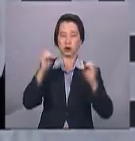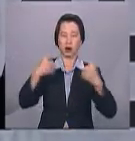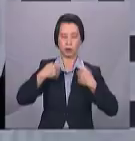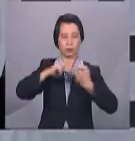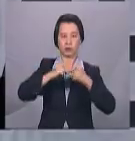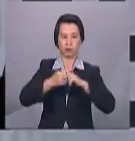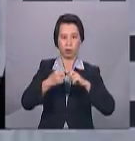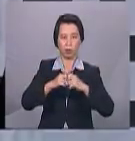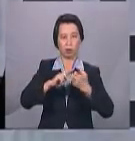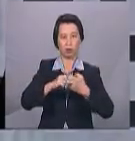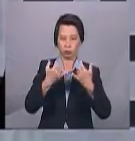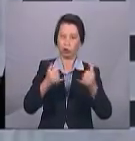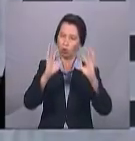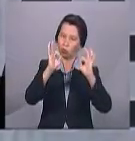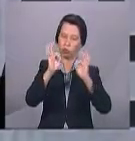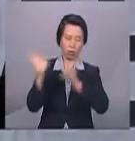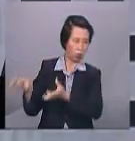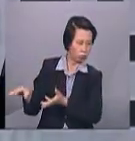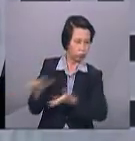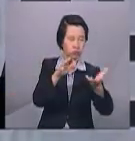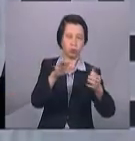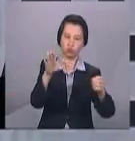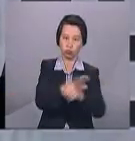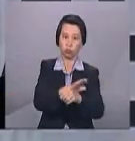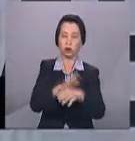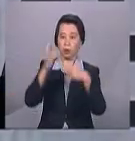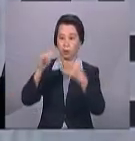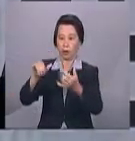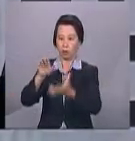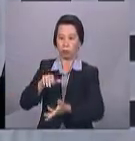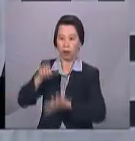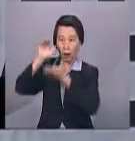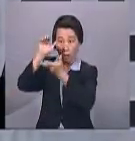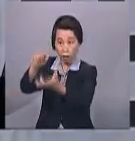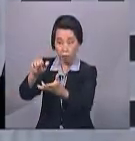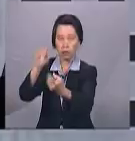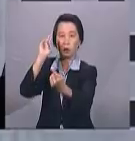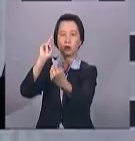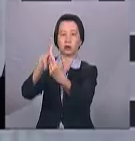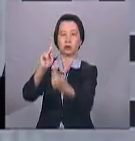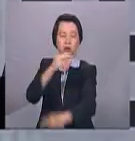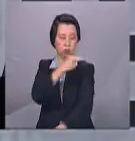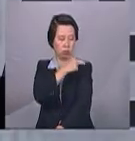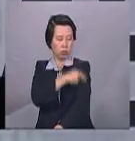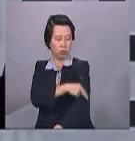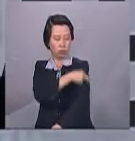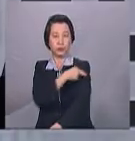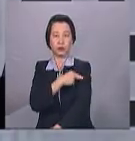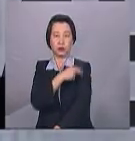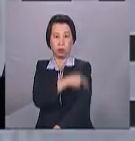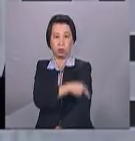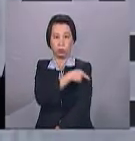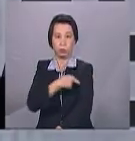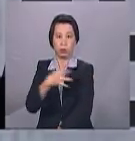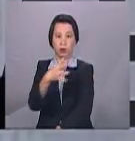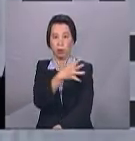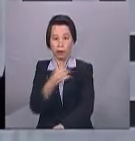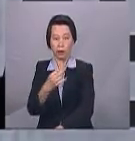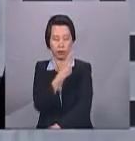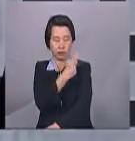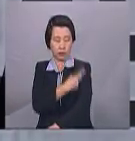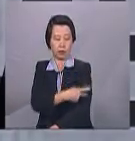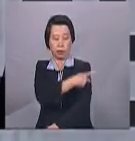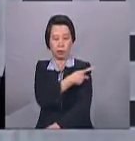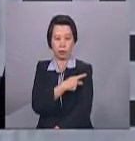ni masalah ialah penghantaran kepada hospital-hospital dan juga di klinik yang